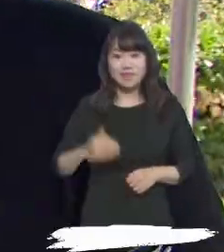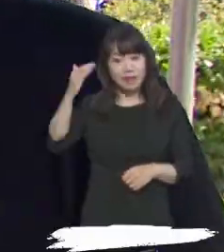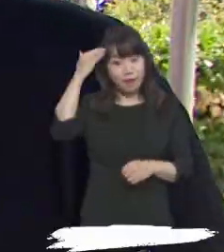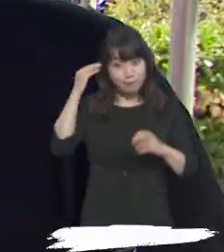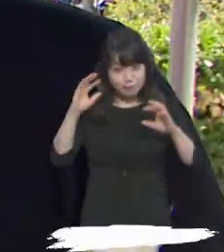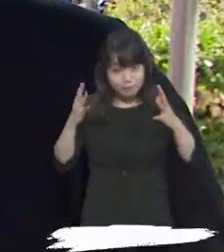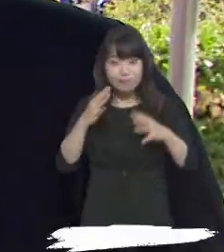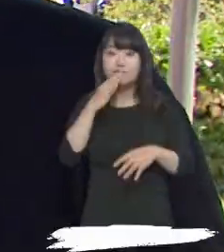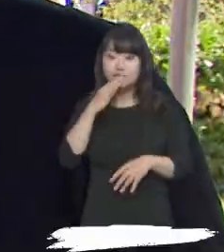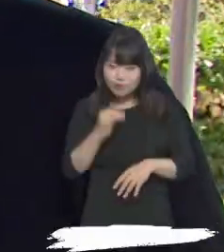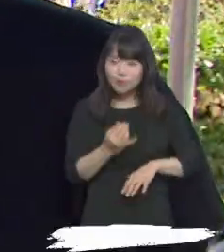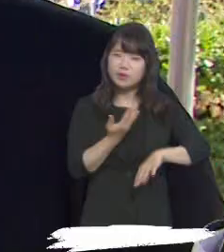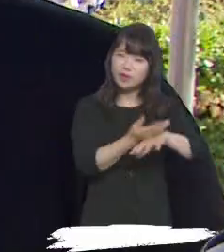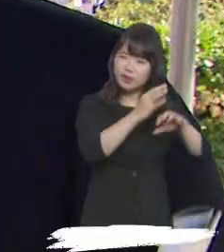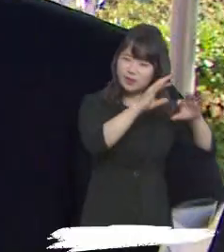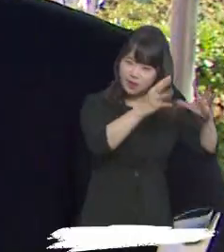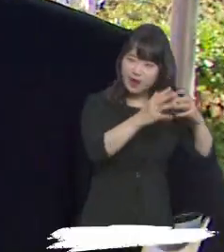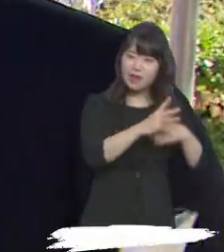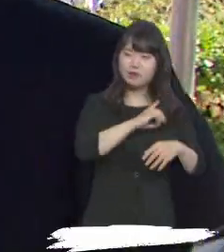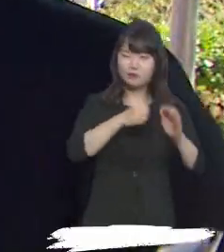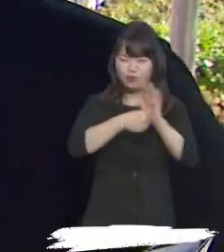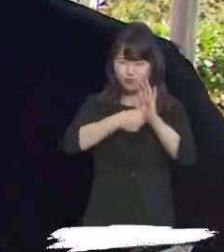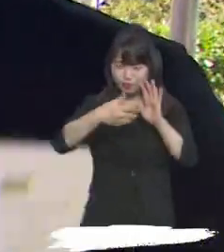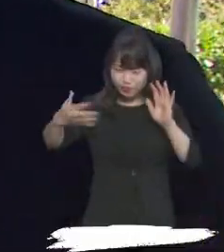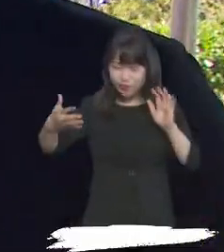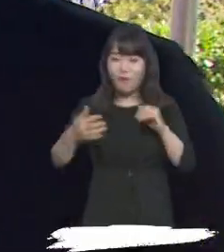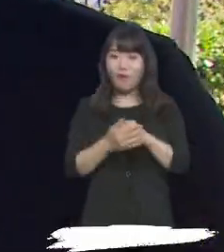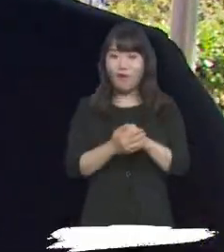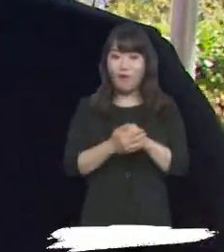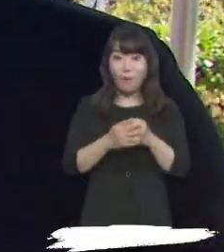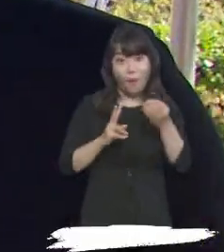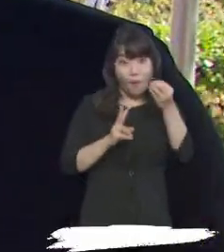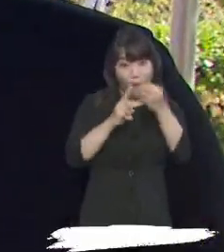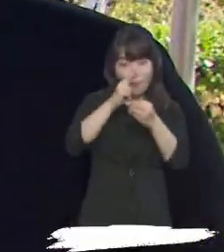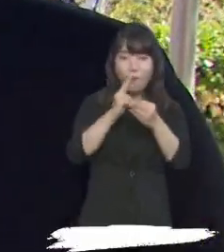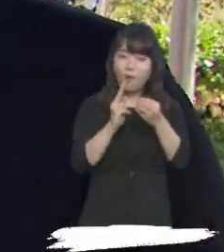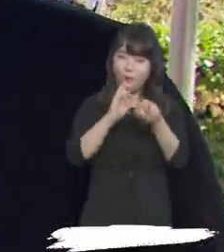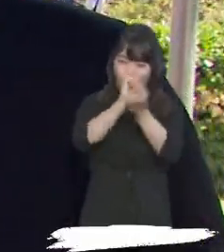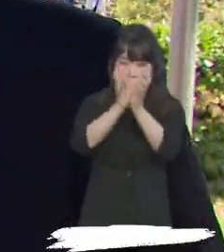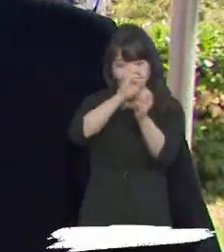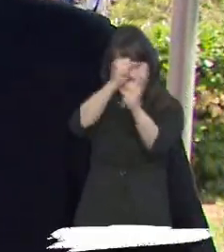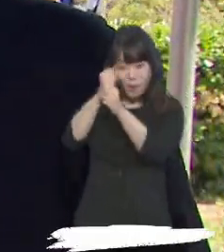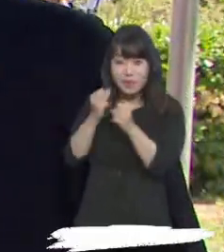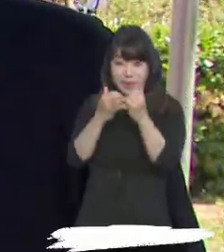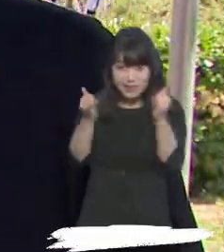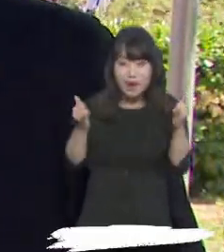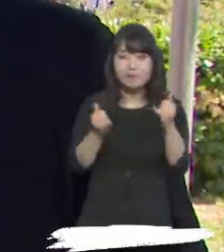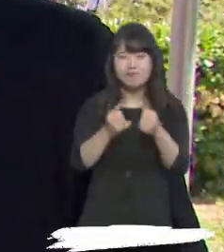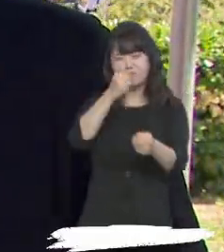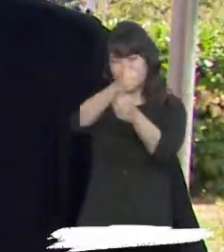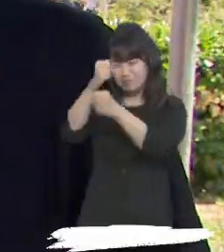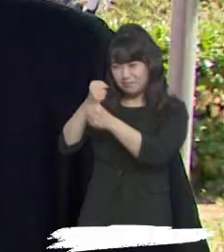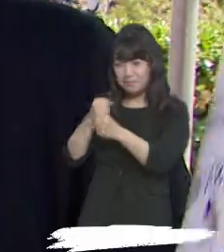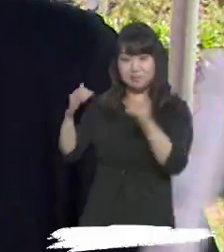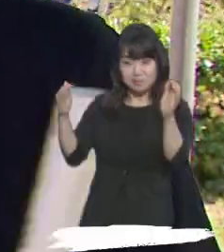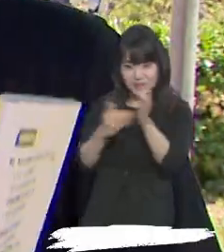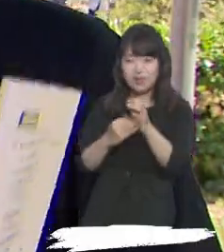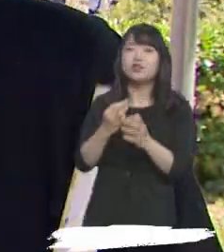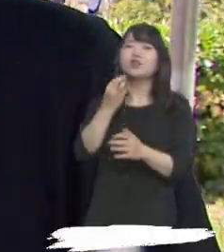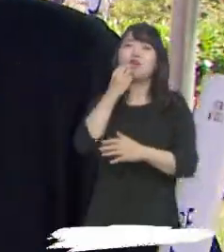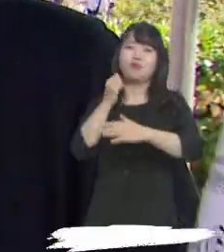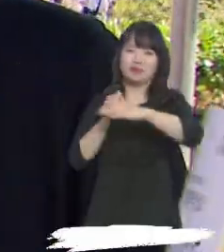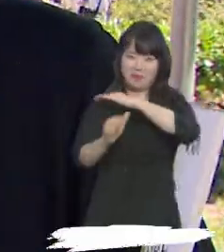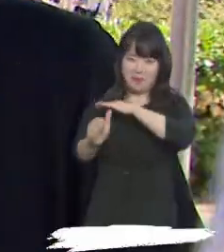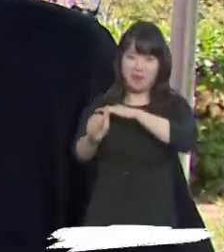우리나라에서도 그렇고 전 세계에서 뭔가 유명한 이런 정원 조경하시는 분들이 만들어 놓은 것들을 이제 서울 대표